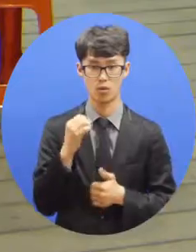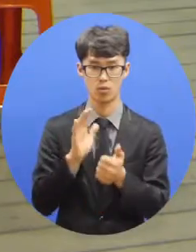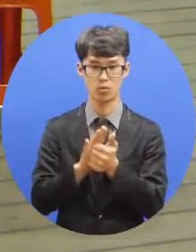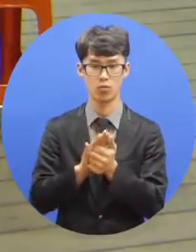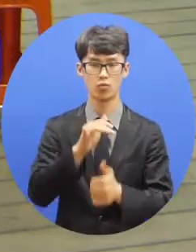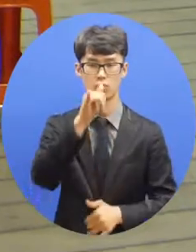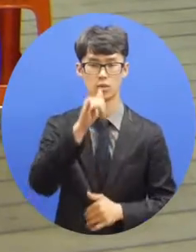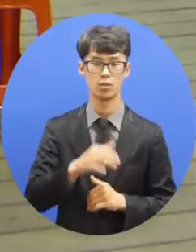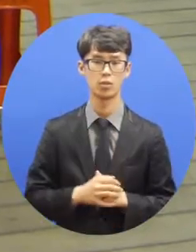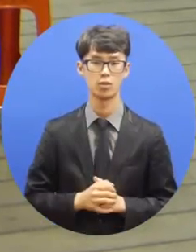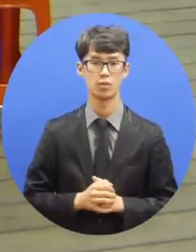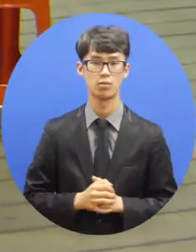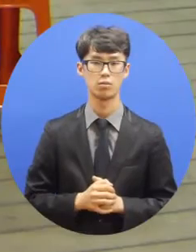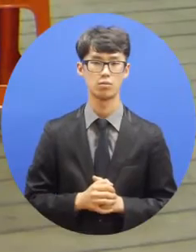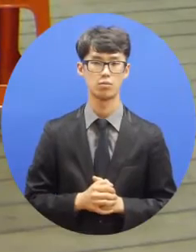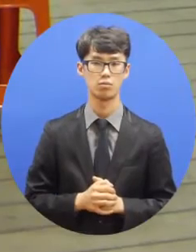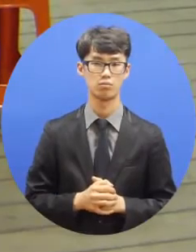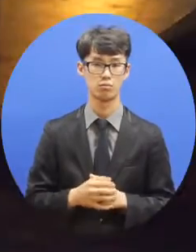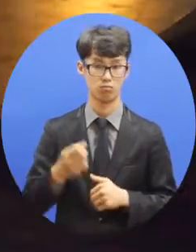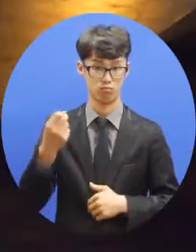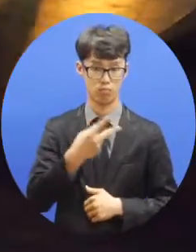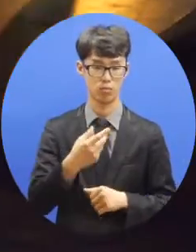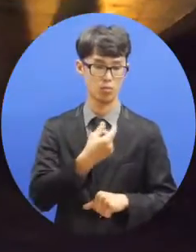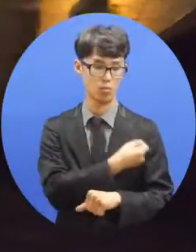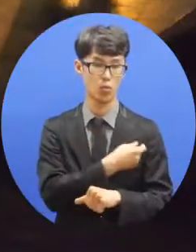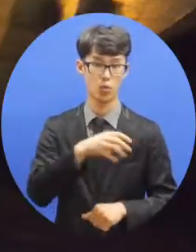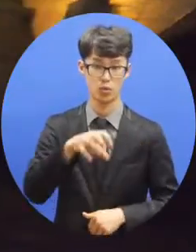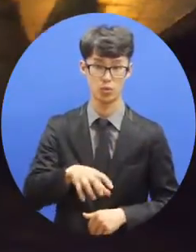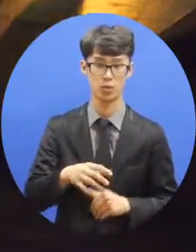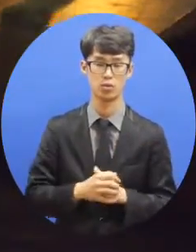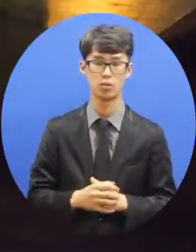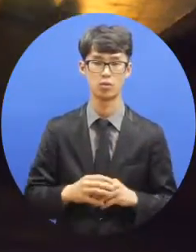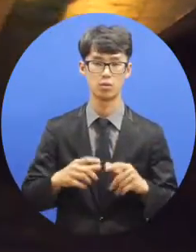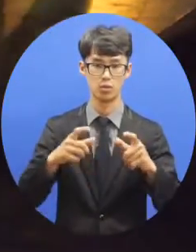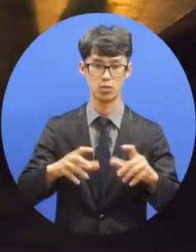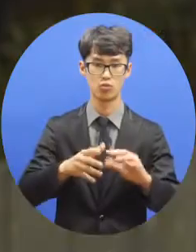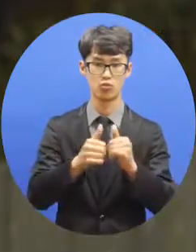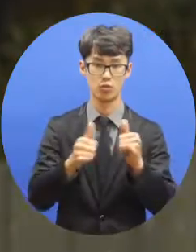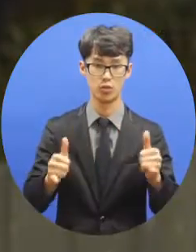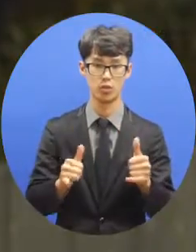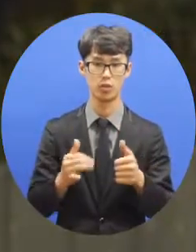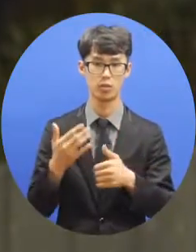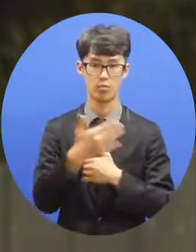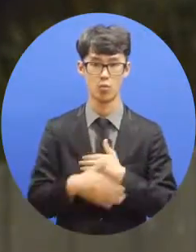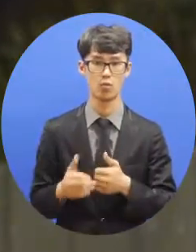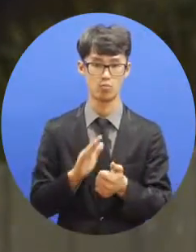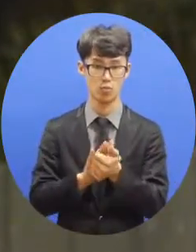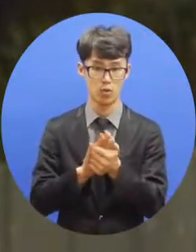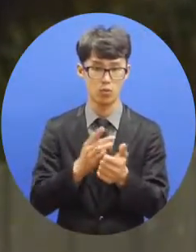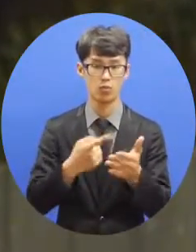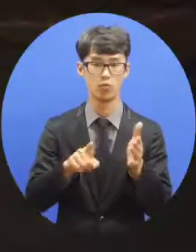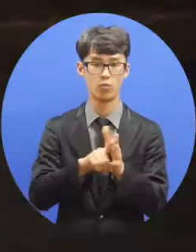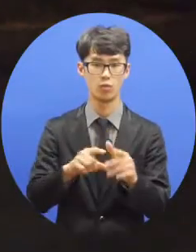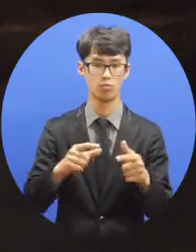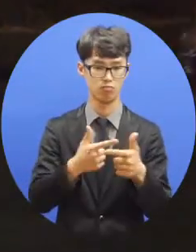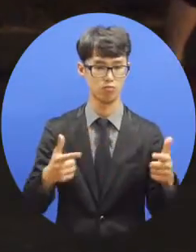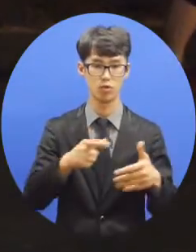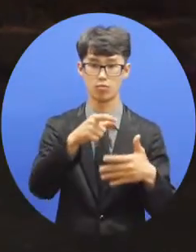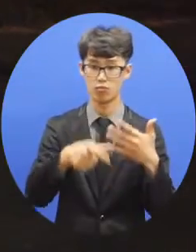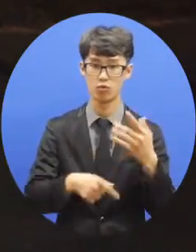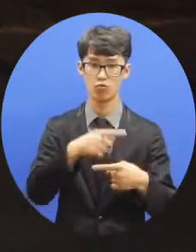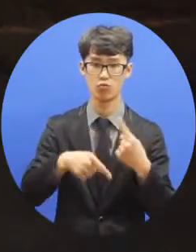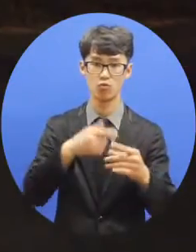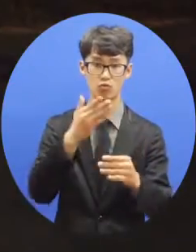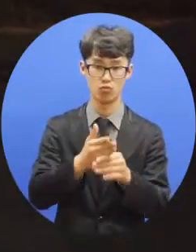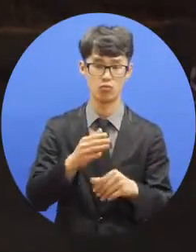있습니다. 이 밖에도 공주시 보건소에서는 지역 주민의 건강 증진을 위해 다양한 건강 프로그램을 추진하고